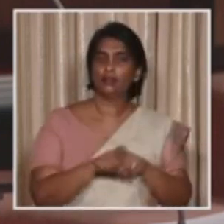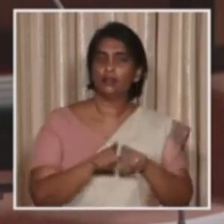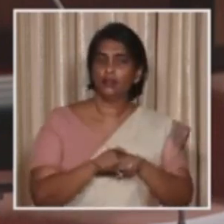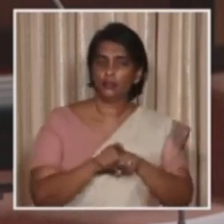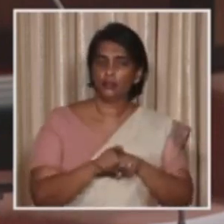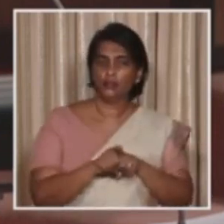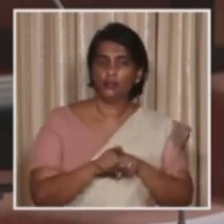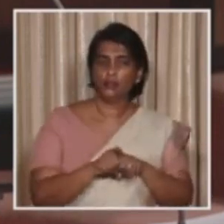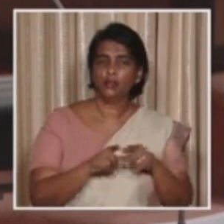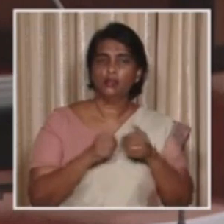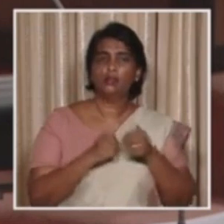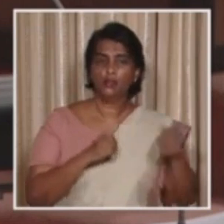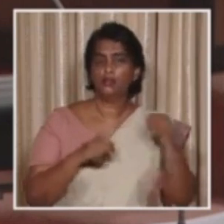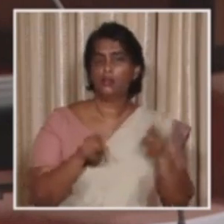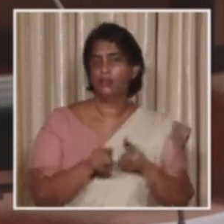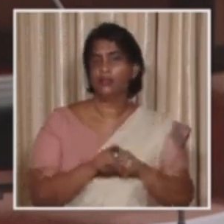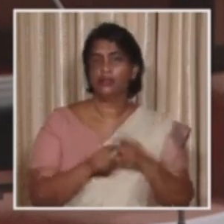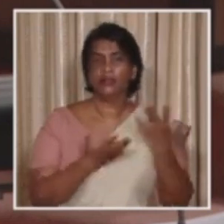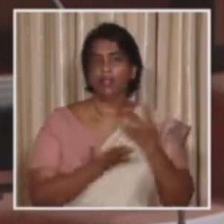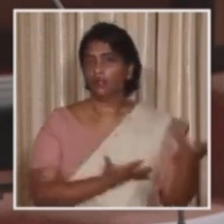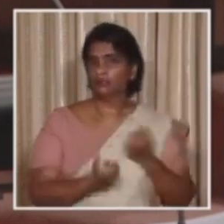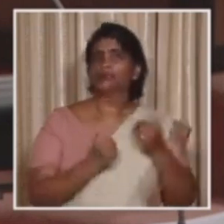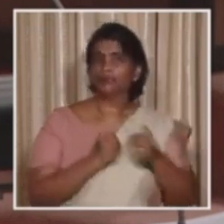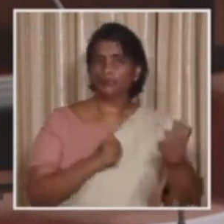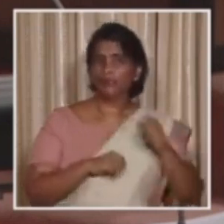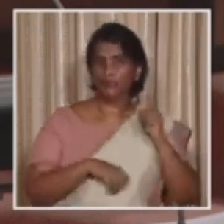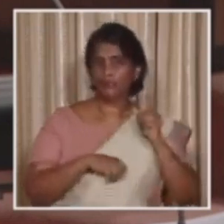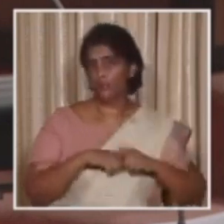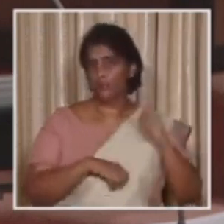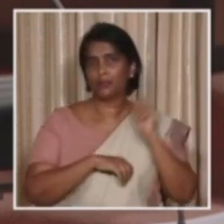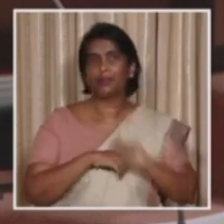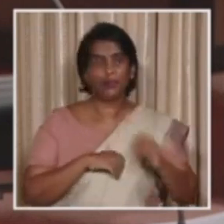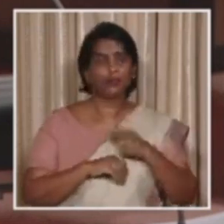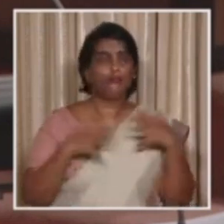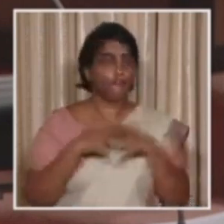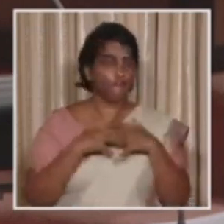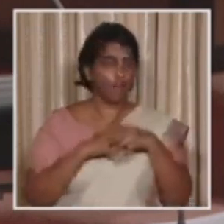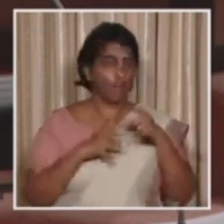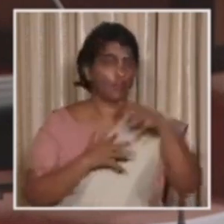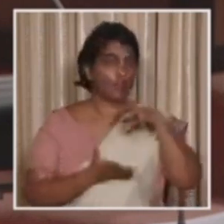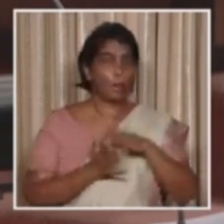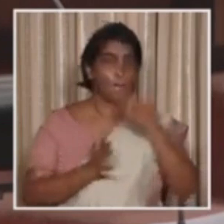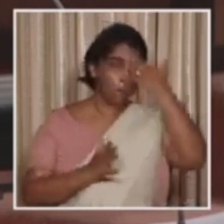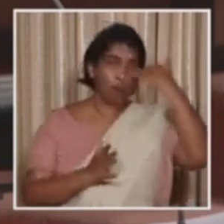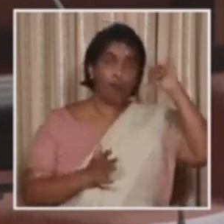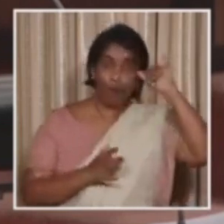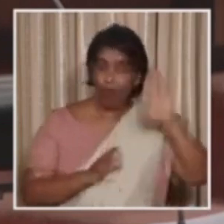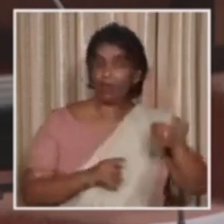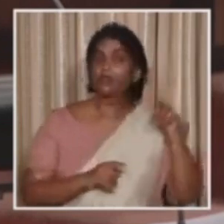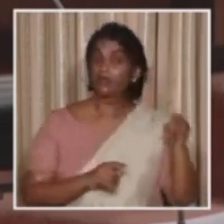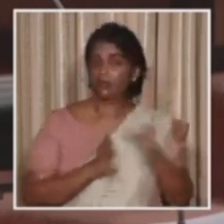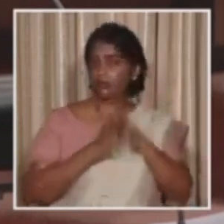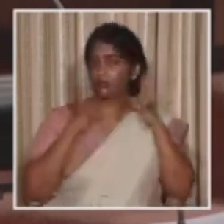சூழ்ச்சிகள் நடைபெற்றுக் கொண்டிருக்கிறது. குறிப்பாக எங்களுடைய வன்னி மாவட்டத்திலே இந்த முல்லைத்தீவு மாவட்டம் என்பது மிக